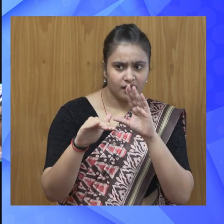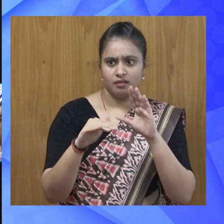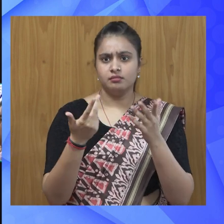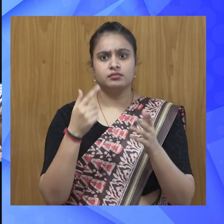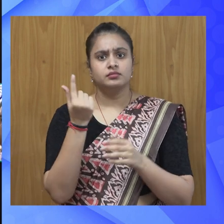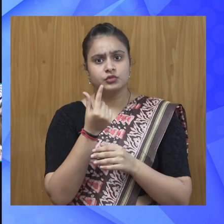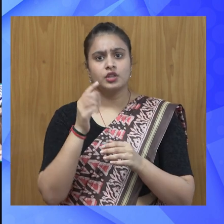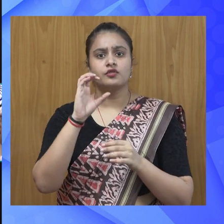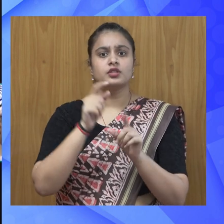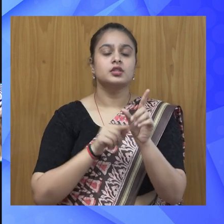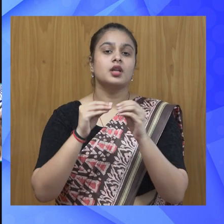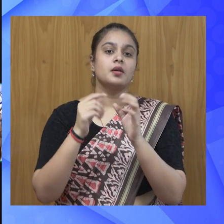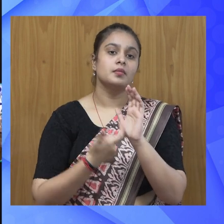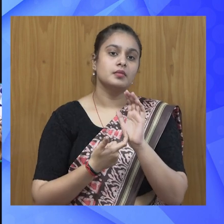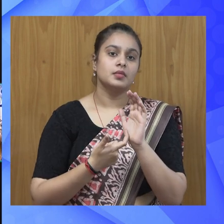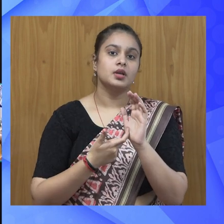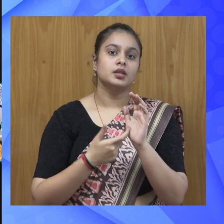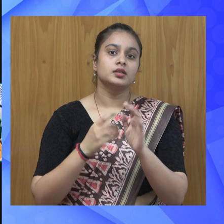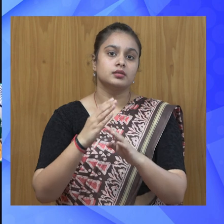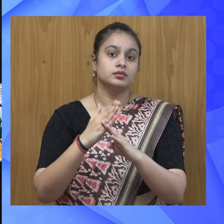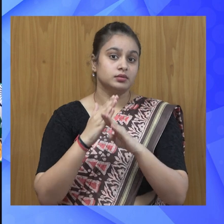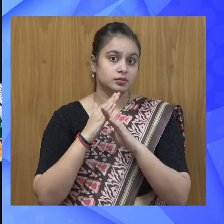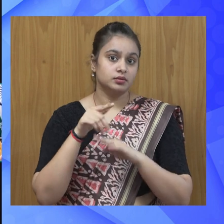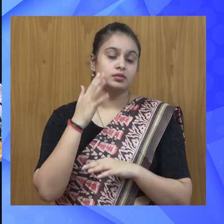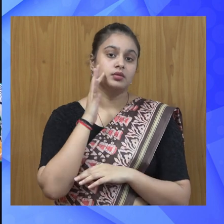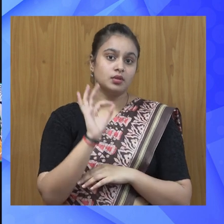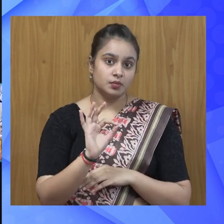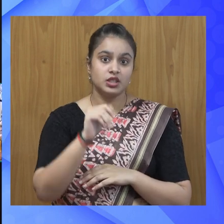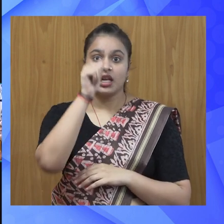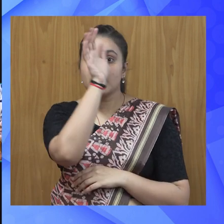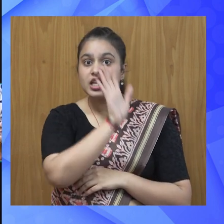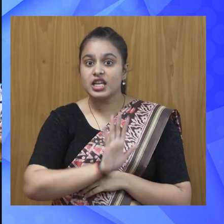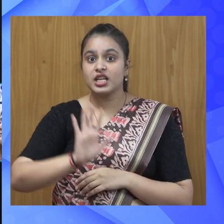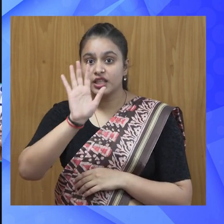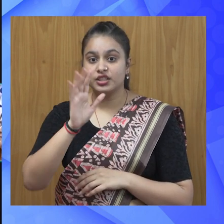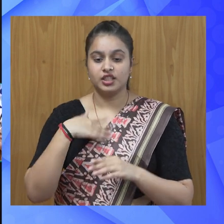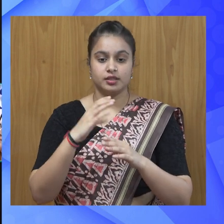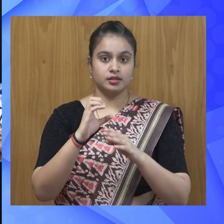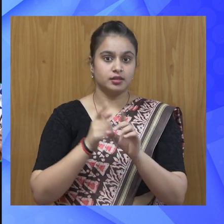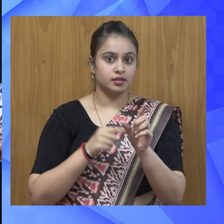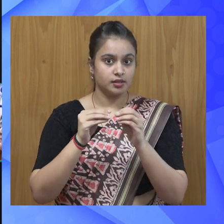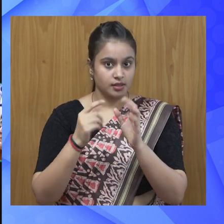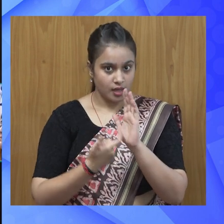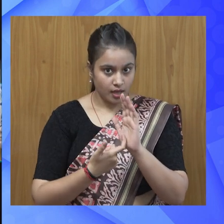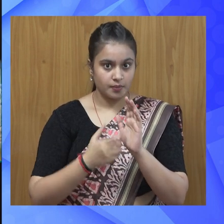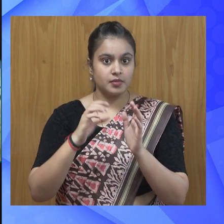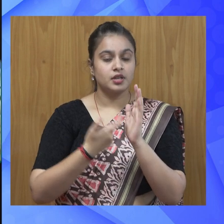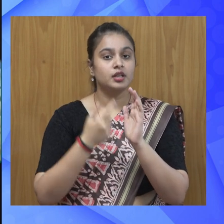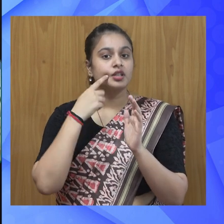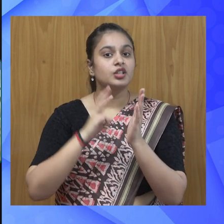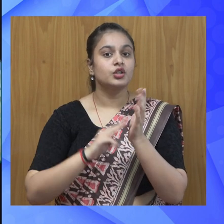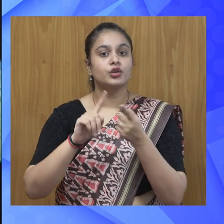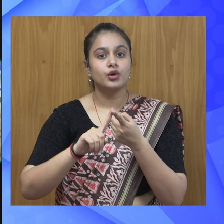उन सबके लिए साइबर क्राइम इम्पोर्टेंट है। तो व्हाट इज इंडियन साइबर क्राइम कोऑर्डिनेशन सेंटर? इंडियन साइबर क्राइम कोऑर्डिनेशन